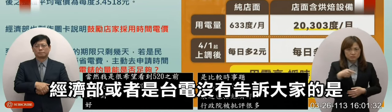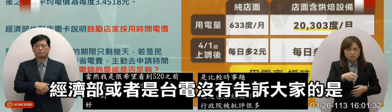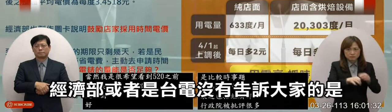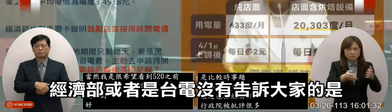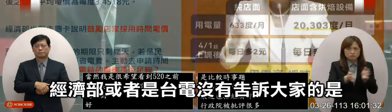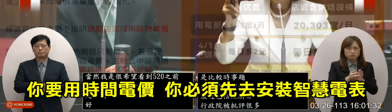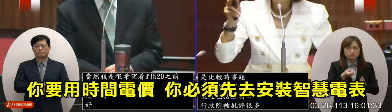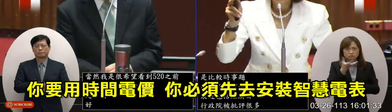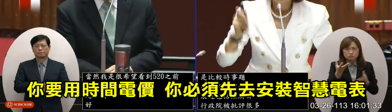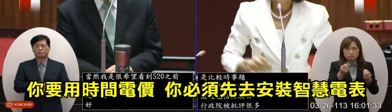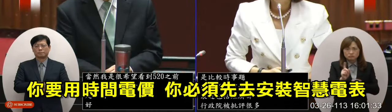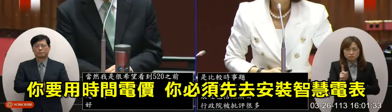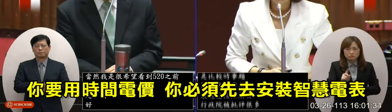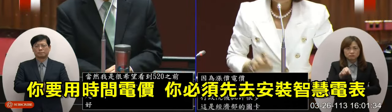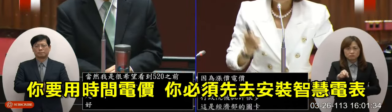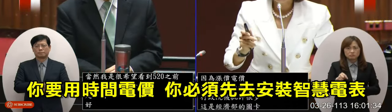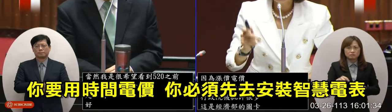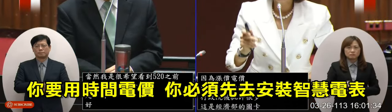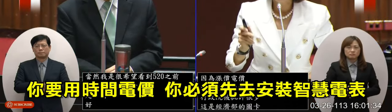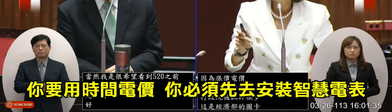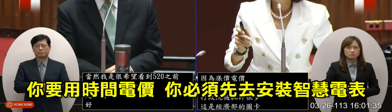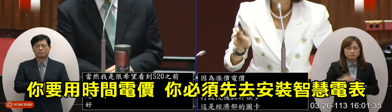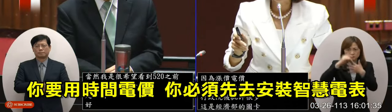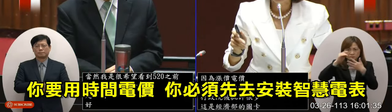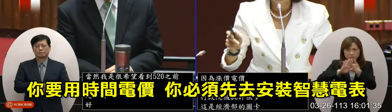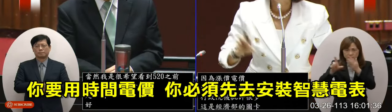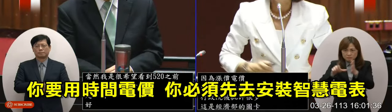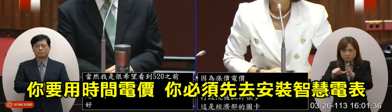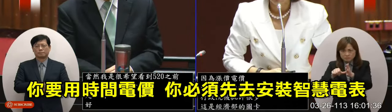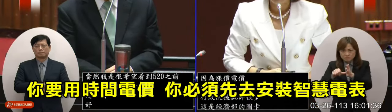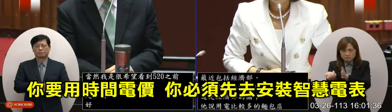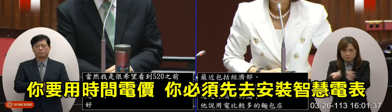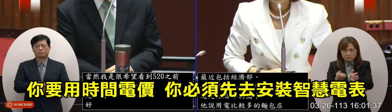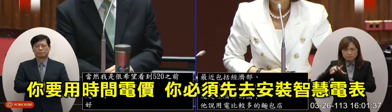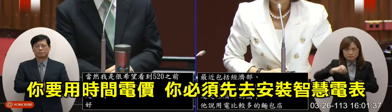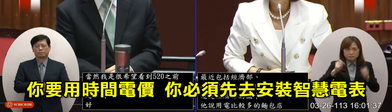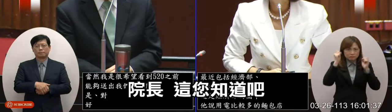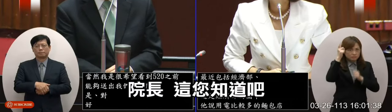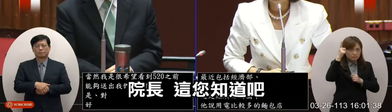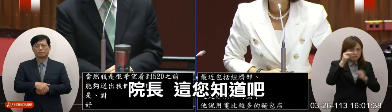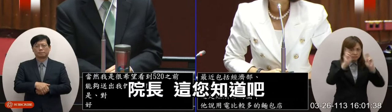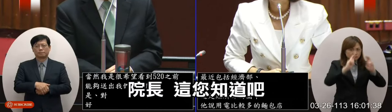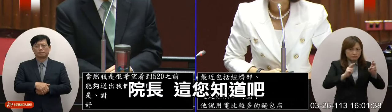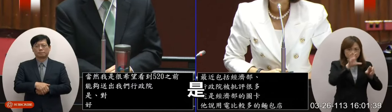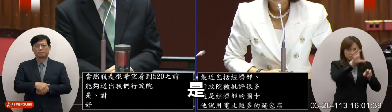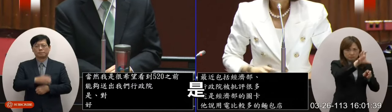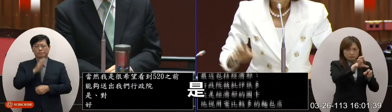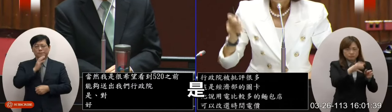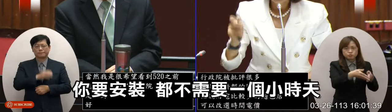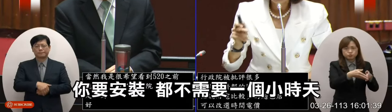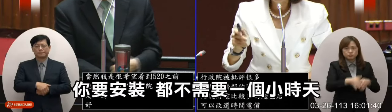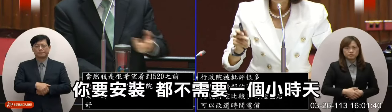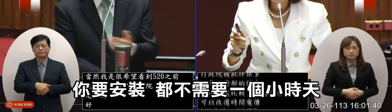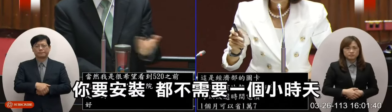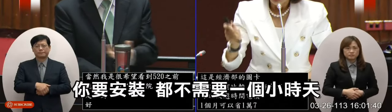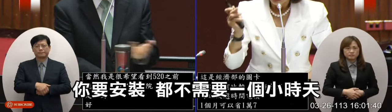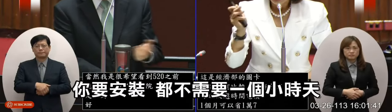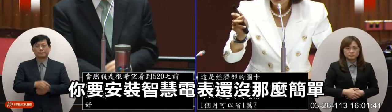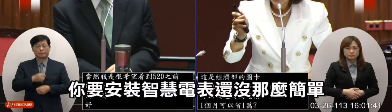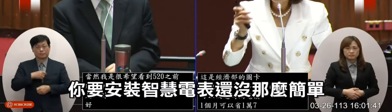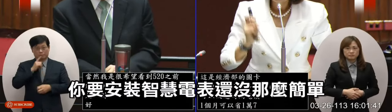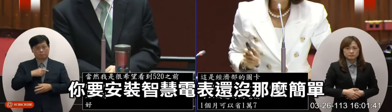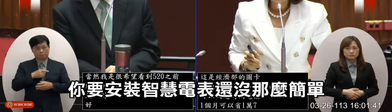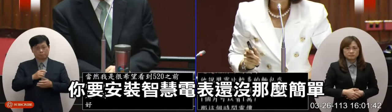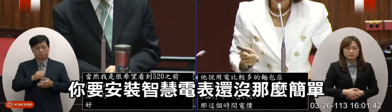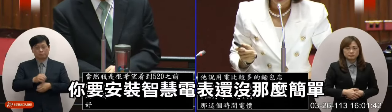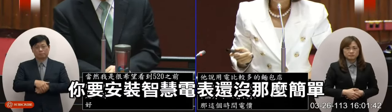大家的是，你要用时间电价，你必须先去安装智慧电表。嗯哼，院长，这您知道吧？ 好， 你要安装， 不是小时间哦。 你